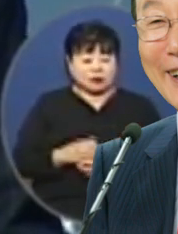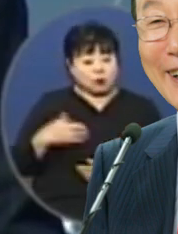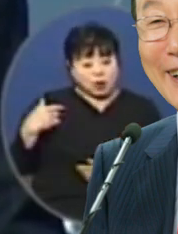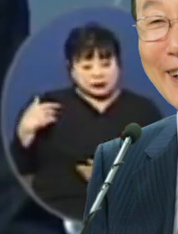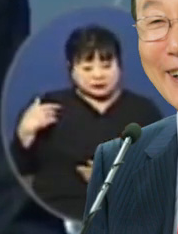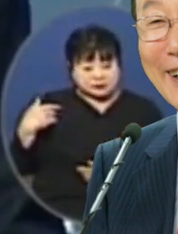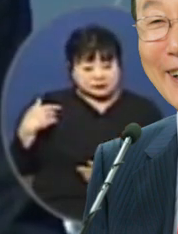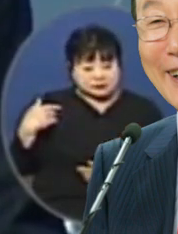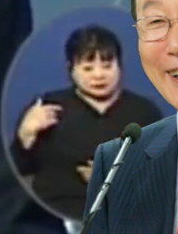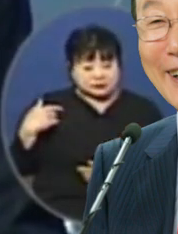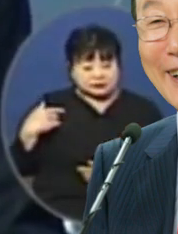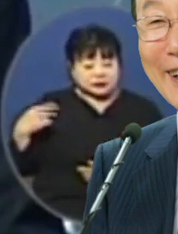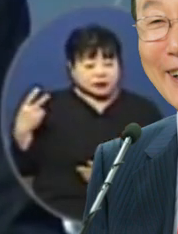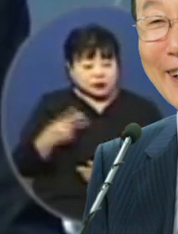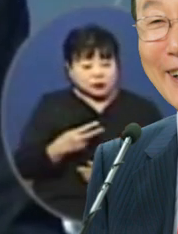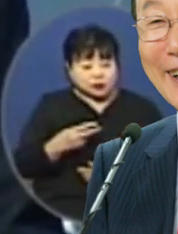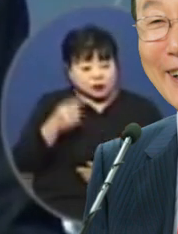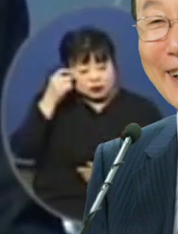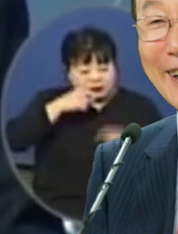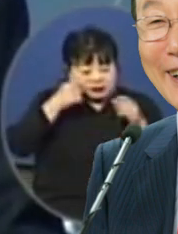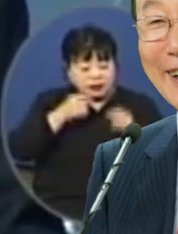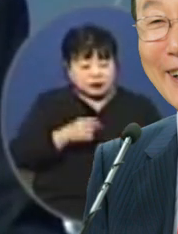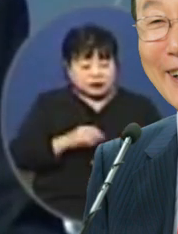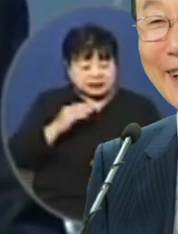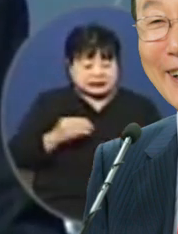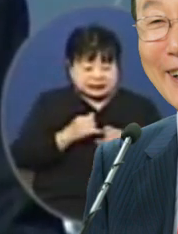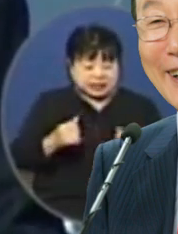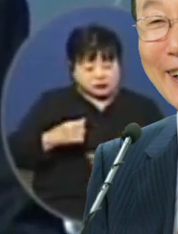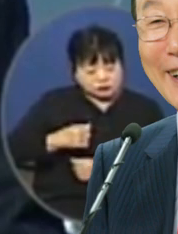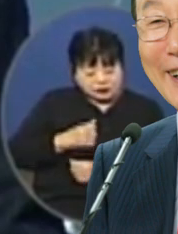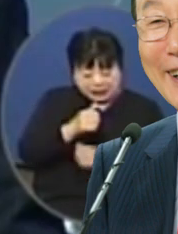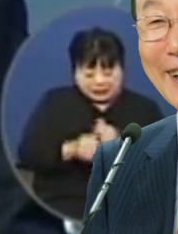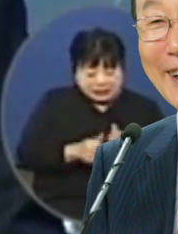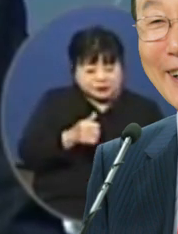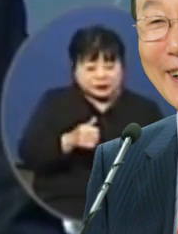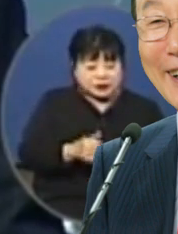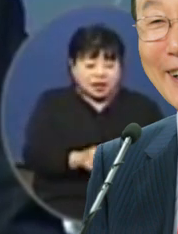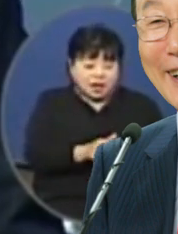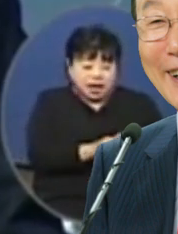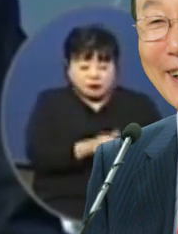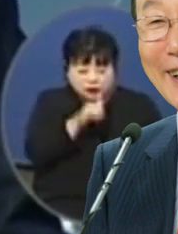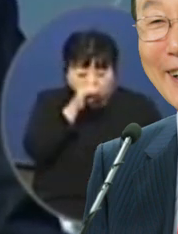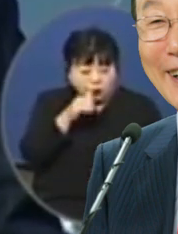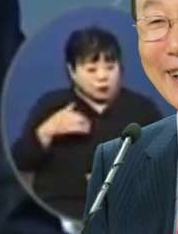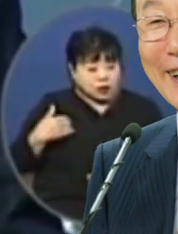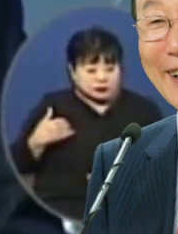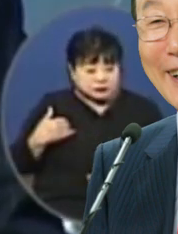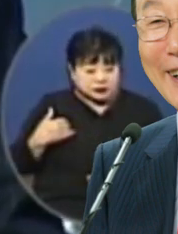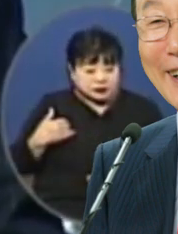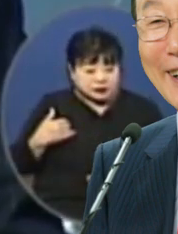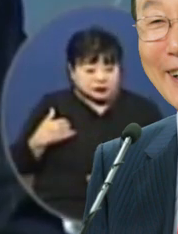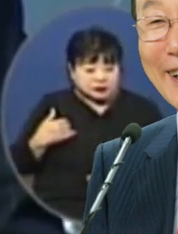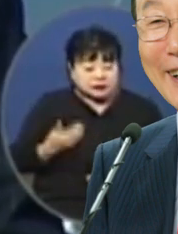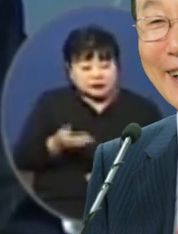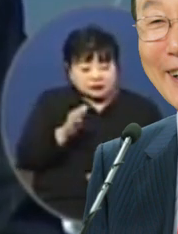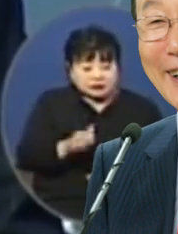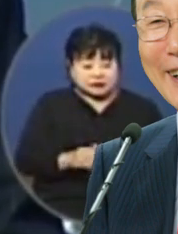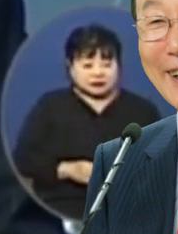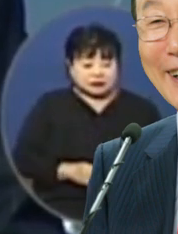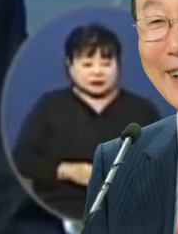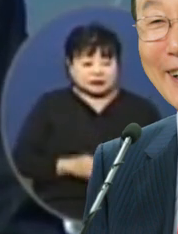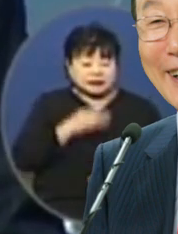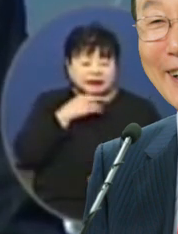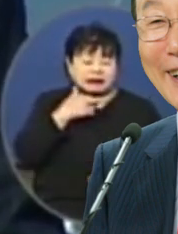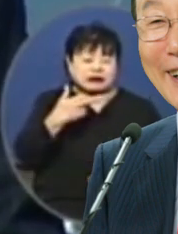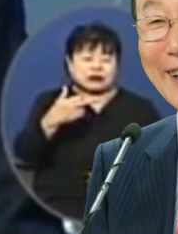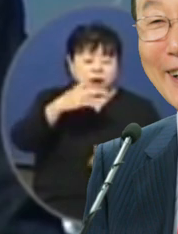몰랐습니다. 그리고 사울과 이스라엘의 군인들은 하나님이 자기들과 같이 있는 것을 몰랐습니다. 그러나